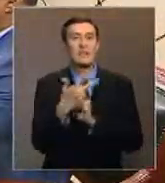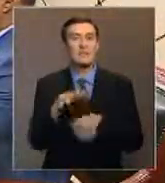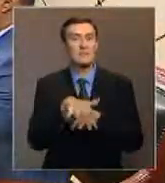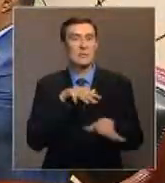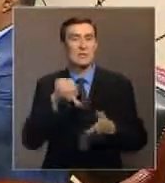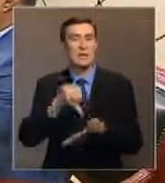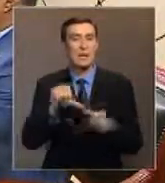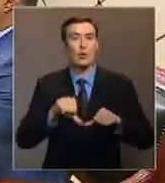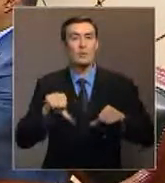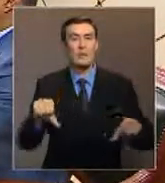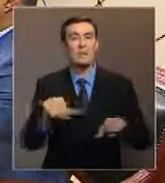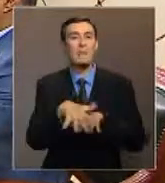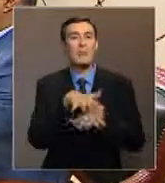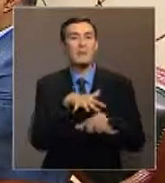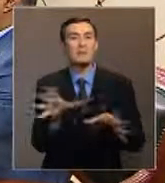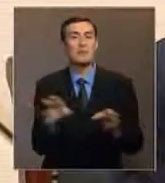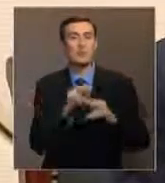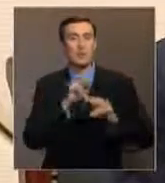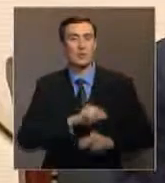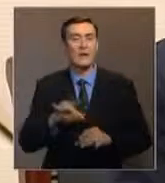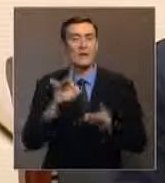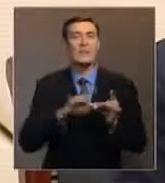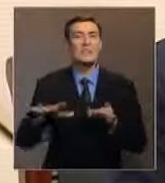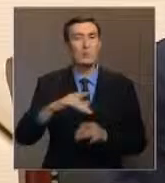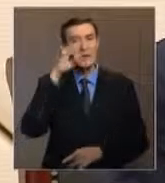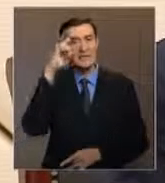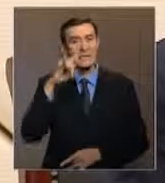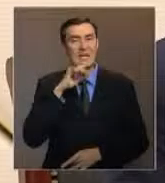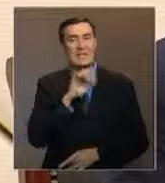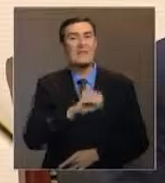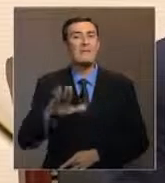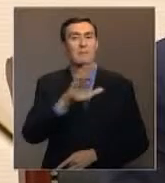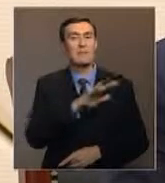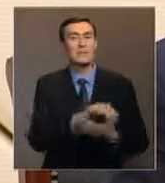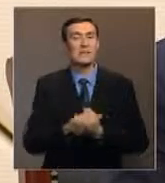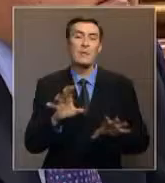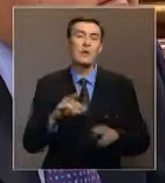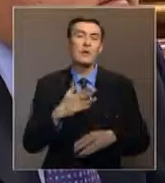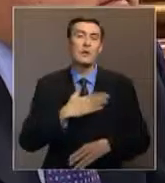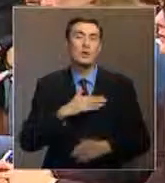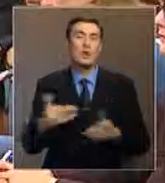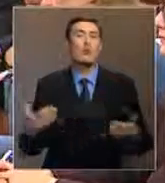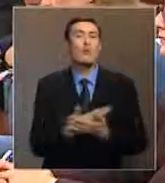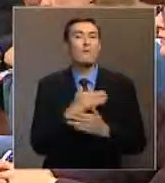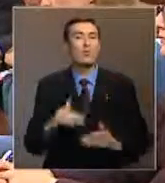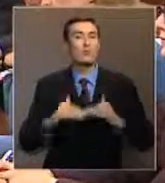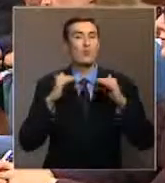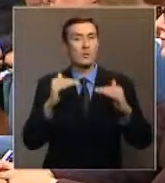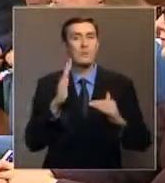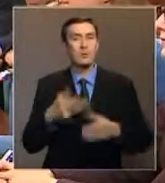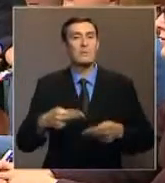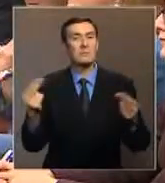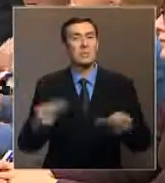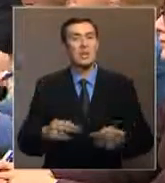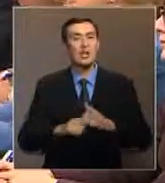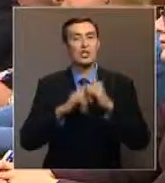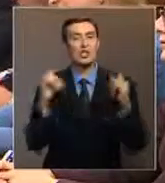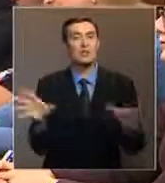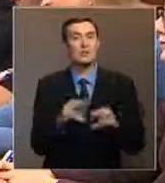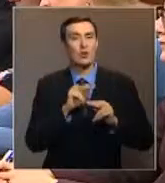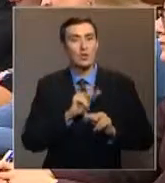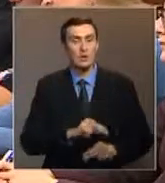Сегодня в Мажилисе состоялась встреча председателя палаты Кабибулы Джакупова с делегацией Европейского парламента, которую возглавляет Ивета